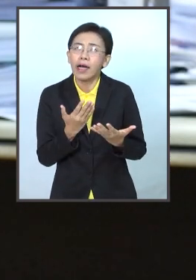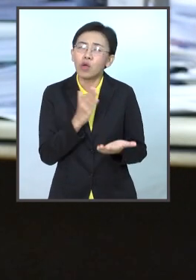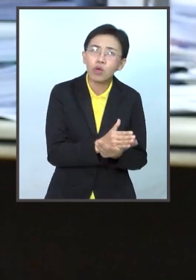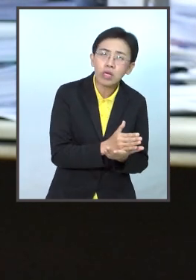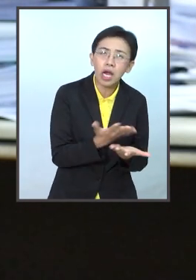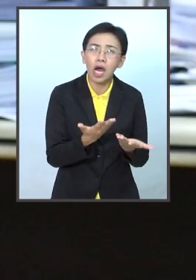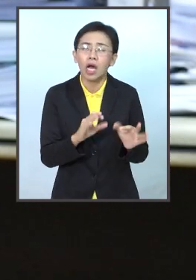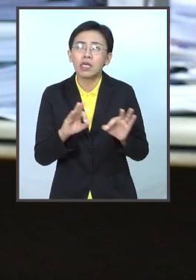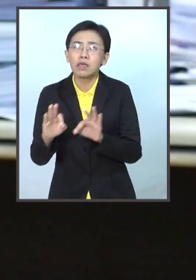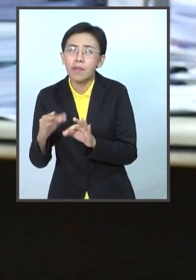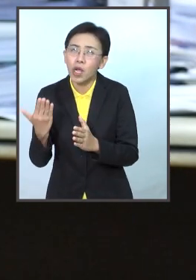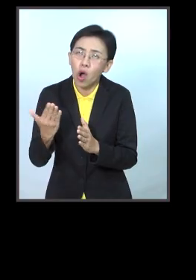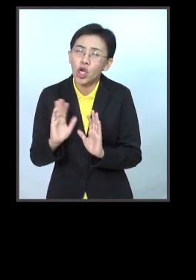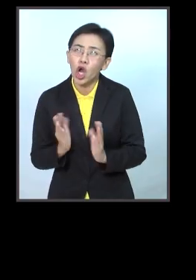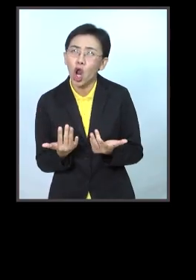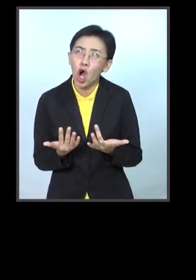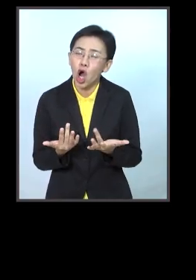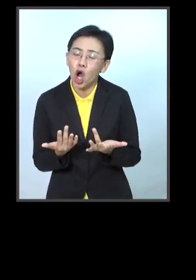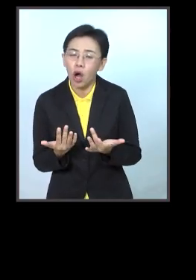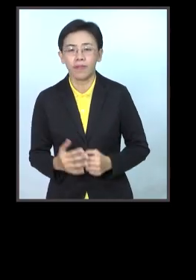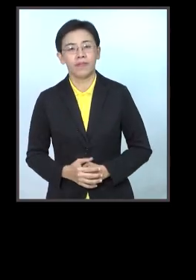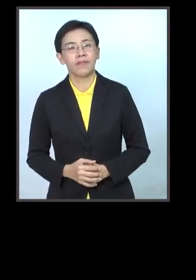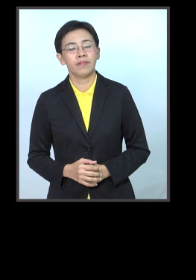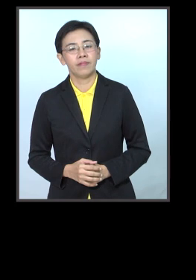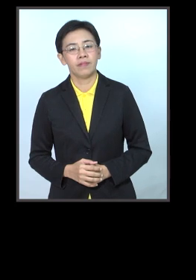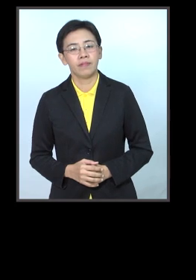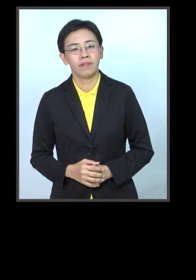หยุดหรือว่าให้ชะลอไปก่อน